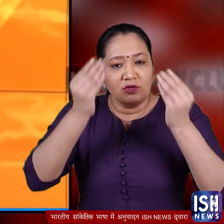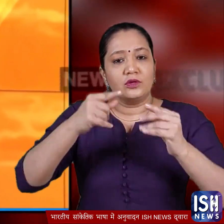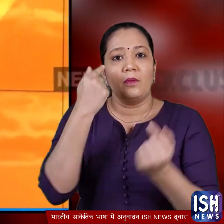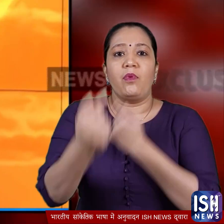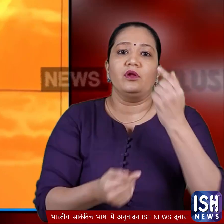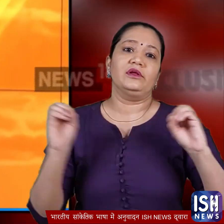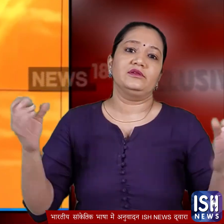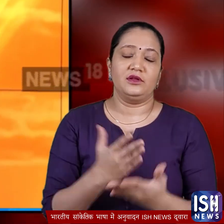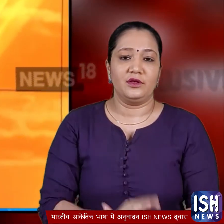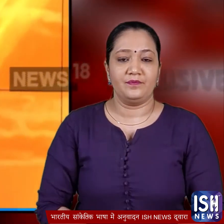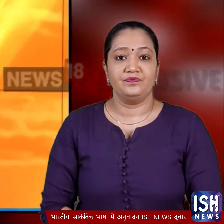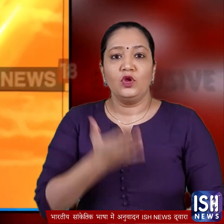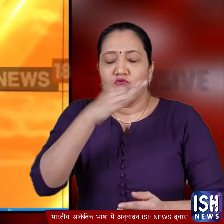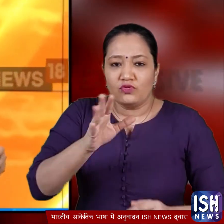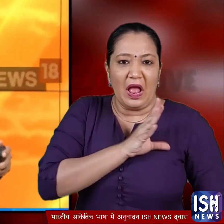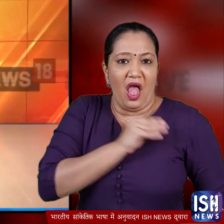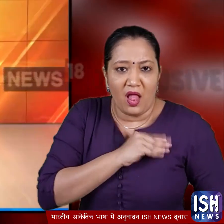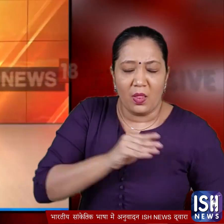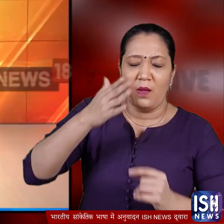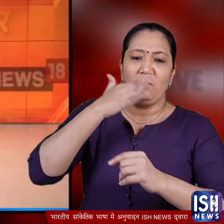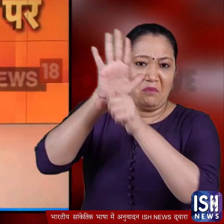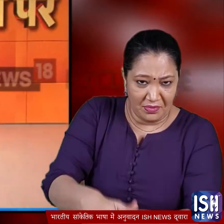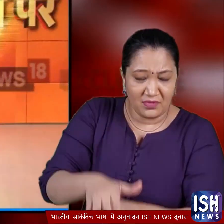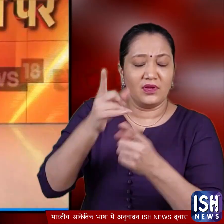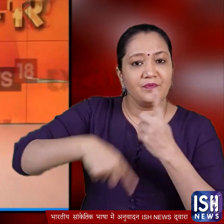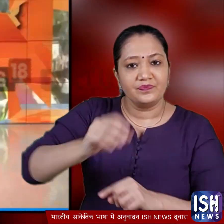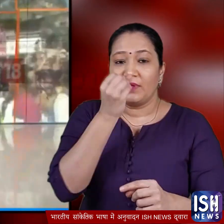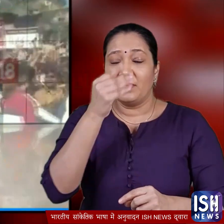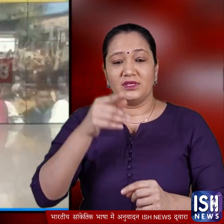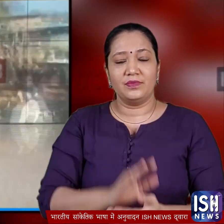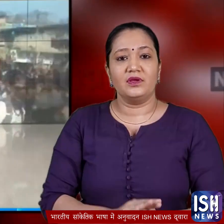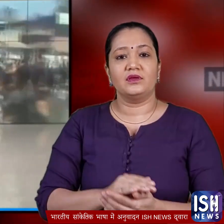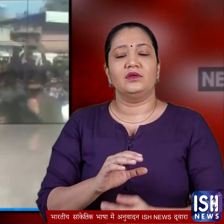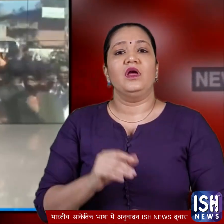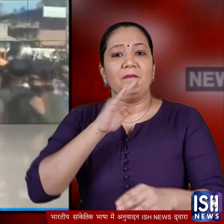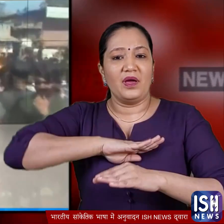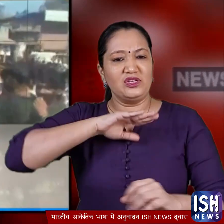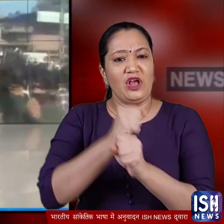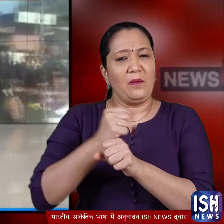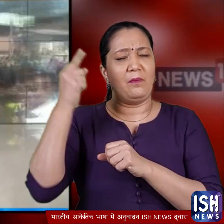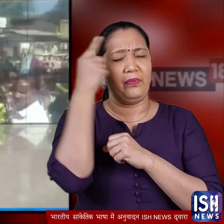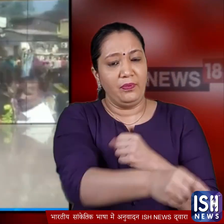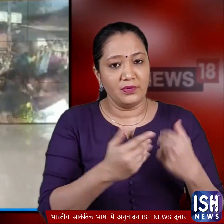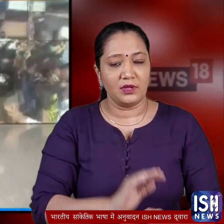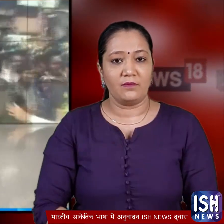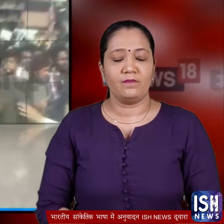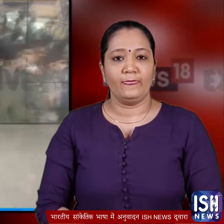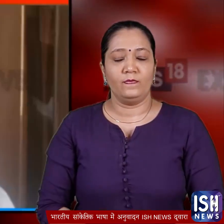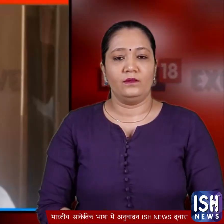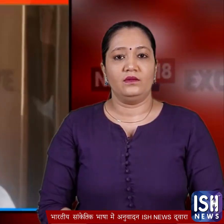ही इस प्रदर्शन ने सियासी रंग ले लिया। बच्चों को डराने और उनकी आवाज दबाने का आरोप लगाते हुए बीजेपी महाराष्ट्र सरकार पर हमलावर हो